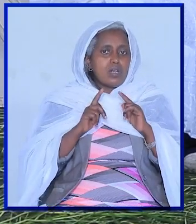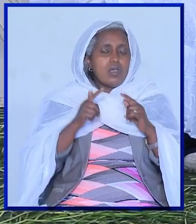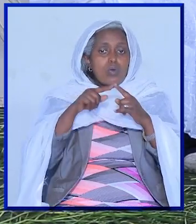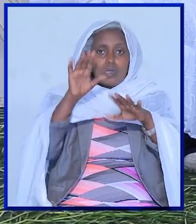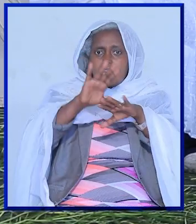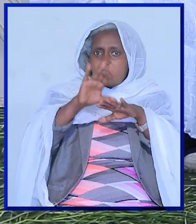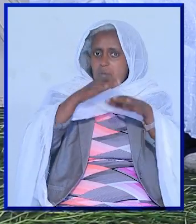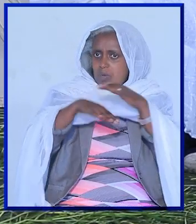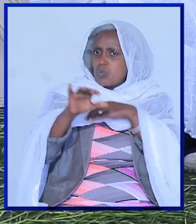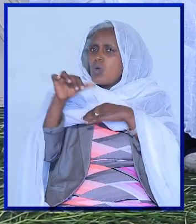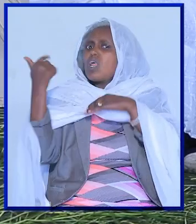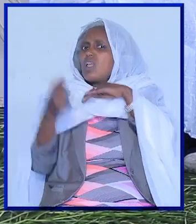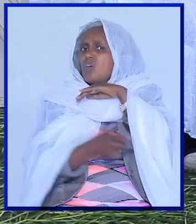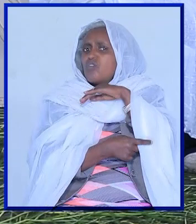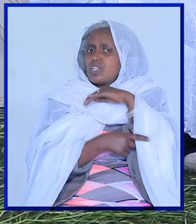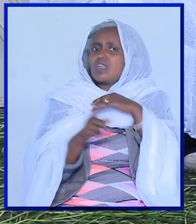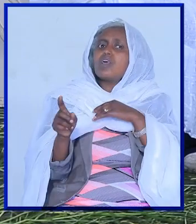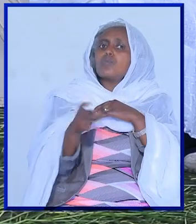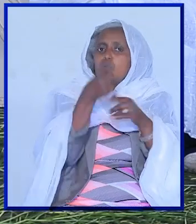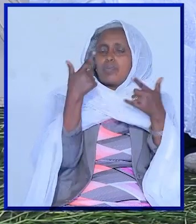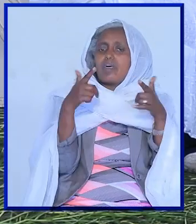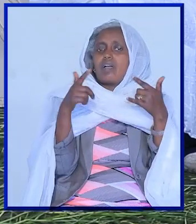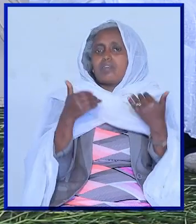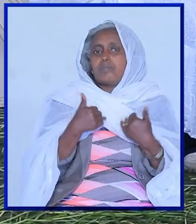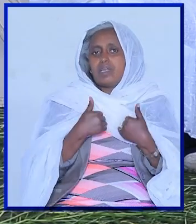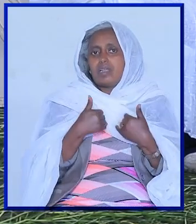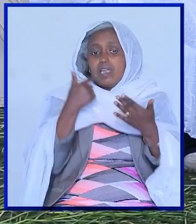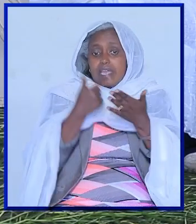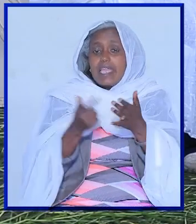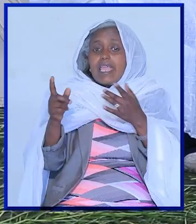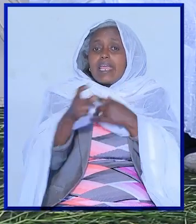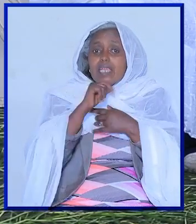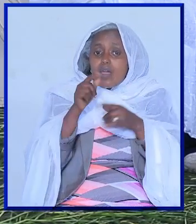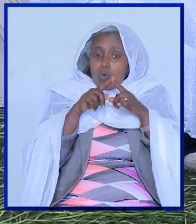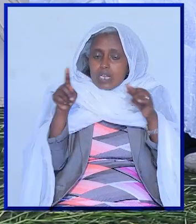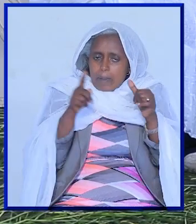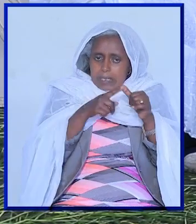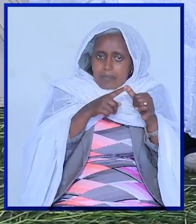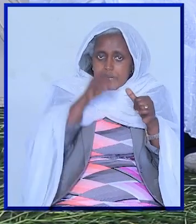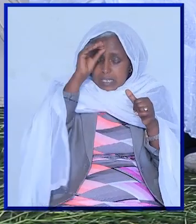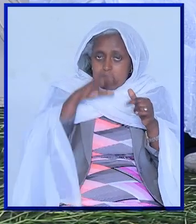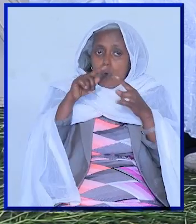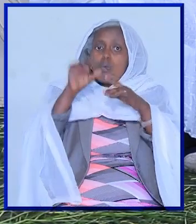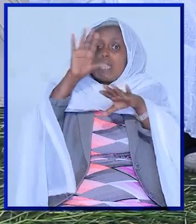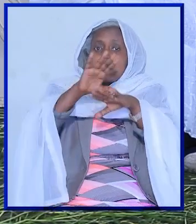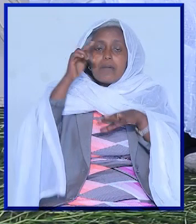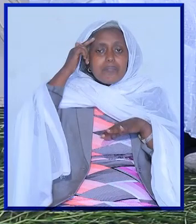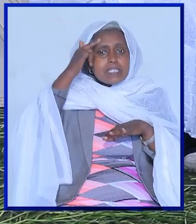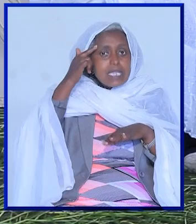ገዳም ገብቶ ለሌላውን ፈተና የሚሆንበት አጋጣሚ አለ። ያ እንዳይሆን ግን መጀመሪያ ሰው ወደ ገዳም